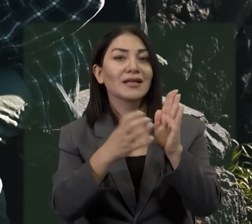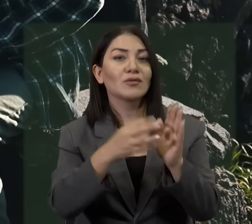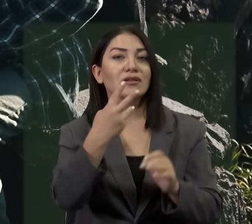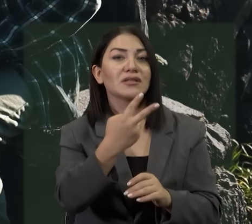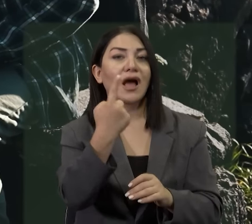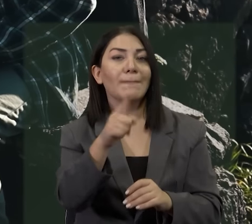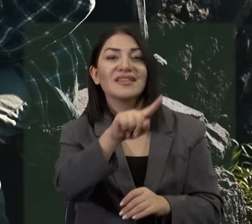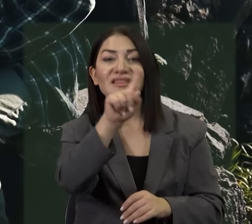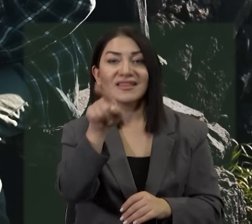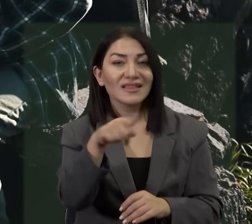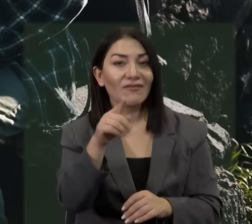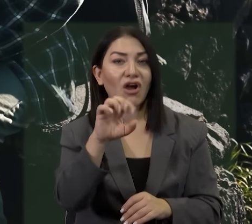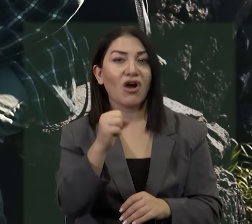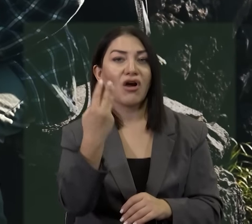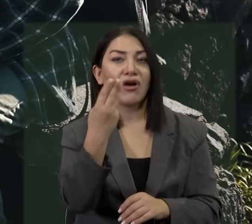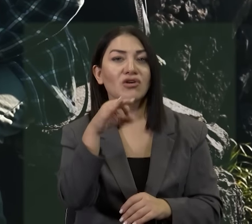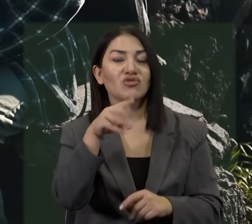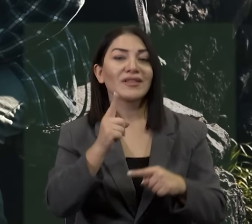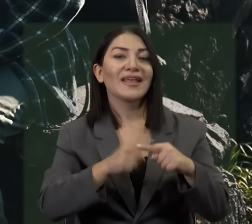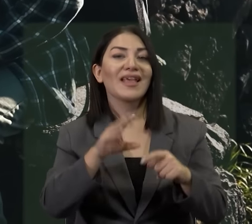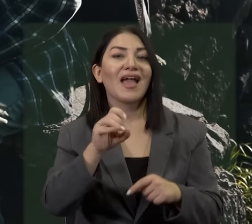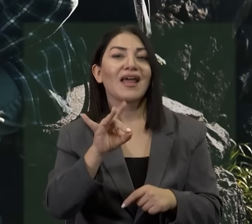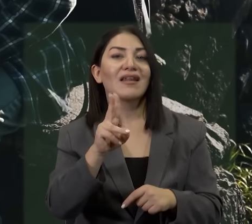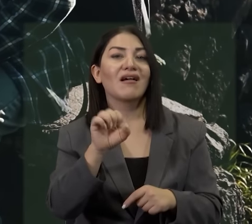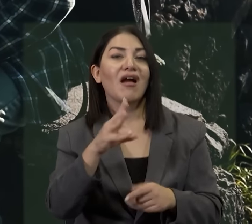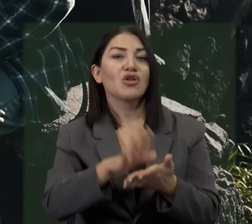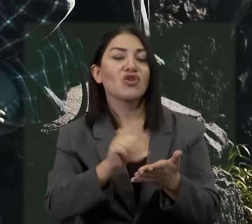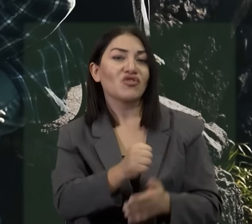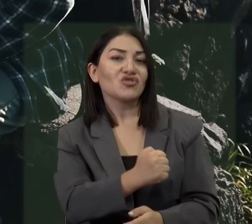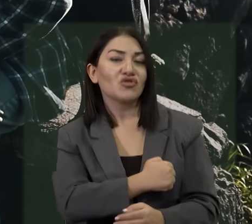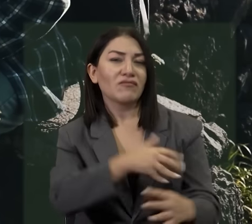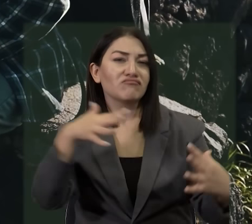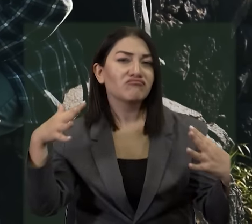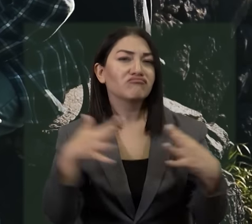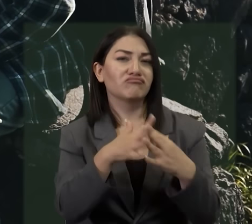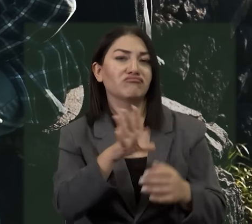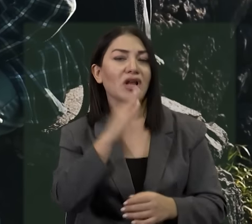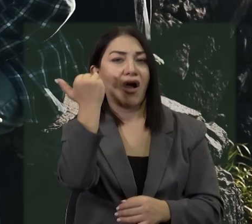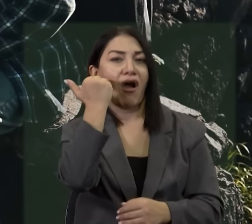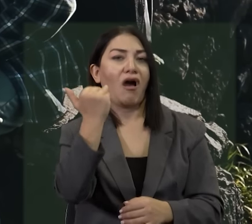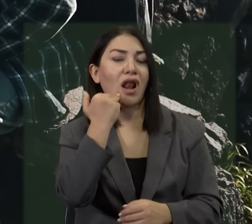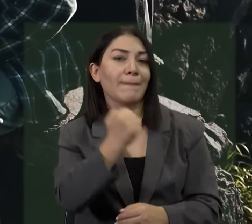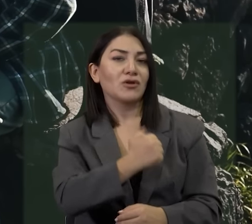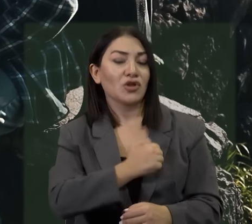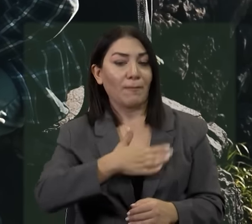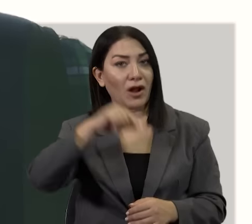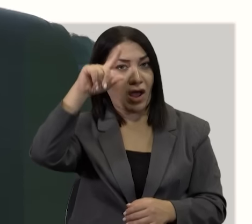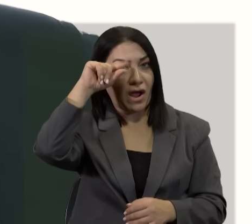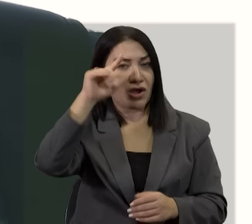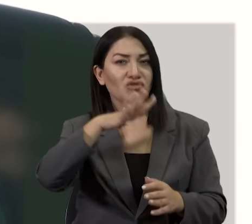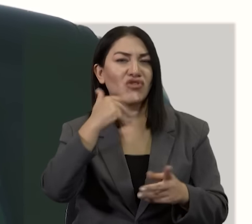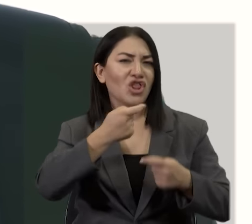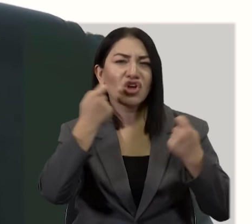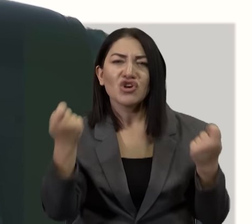այստեղ 921 թվականին Աշոտ երկաթի զորքը կռիվա տվել արաբական զորքի հետ։